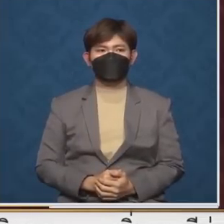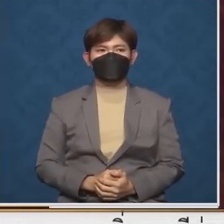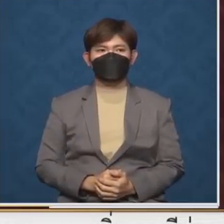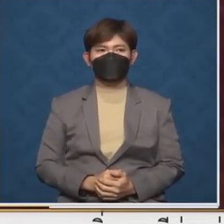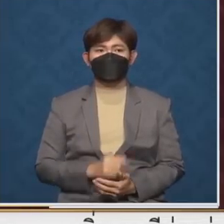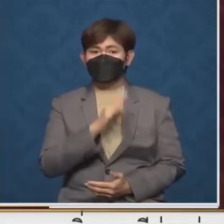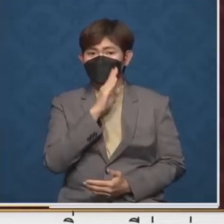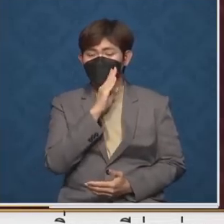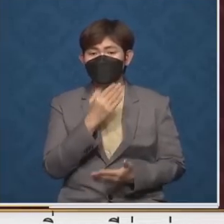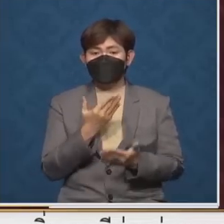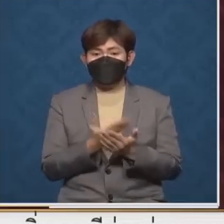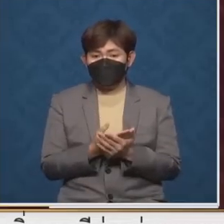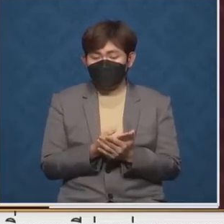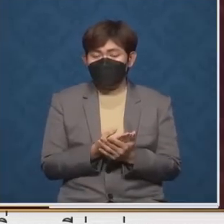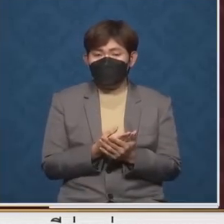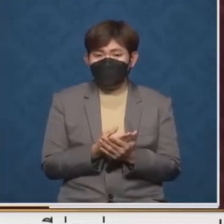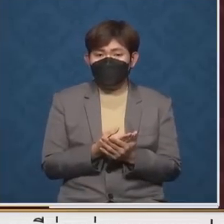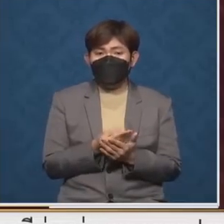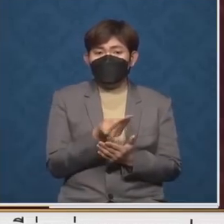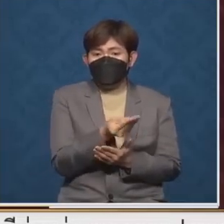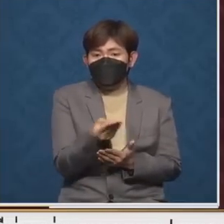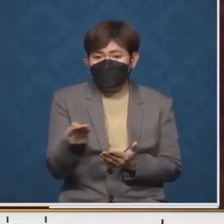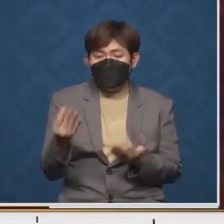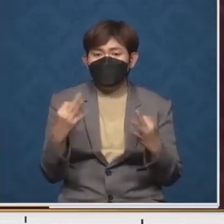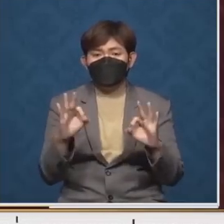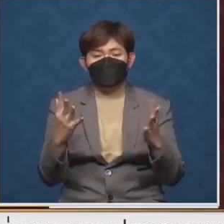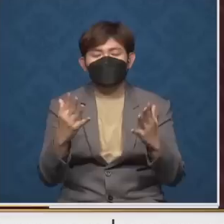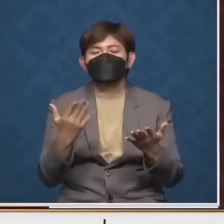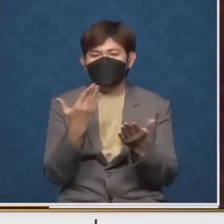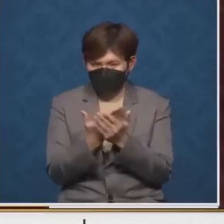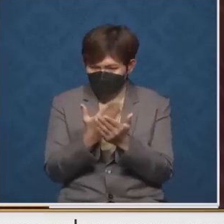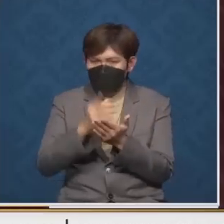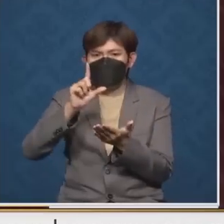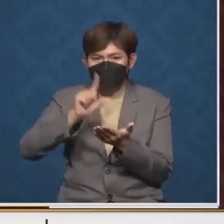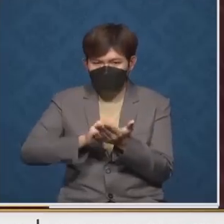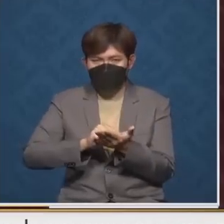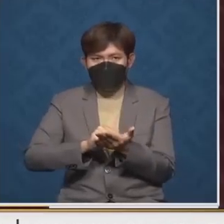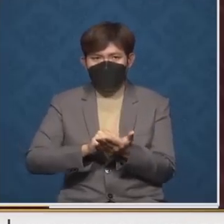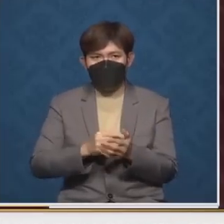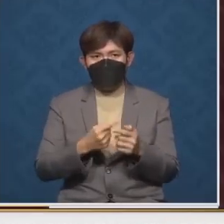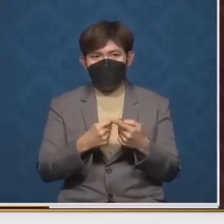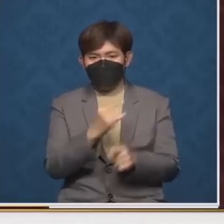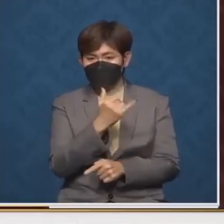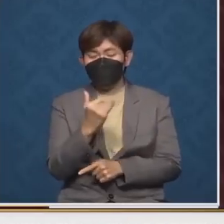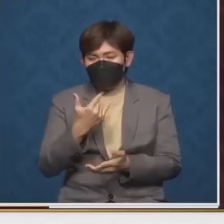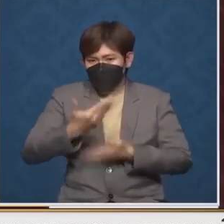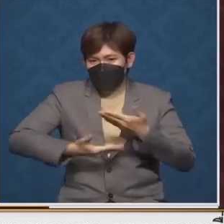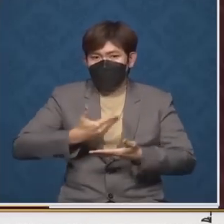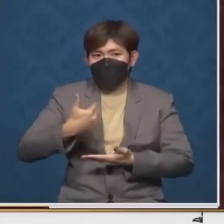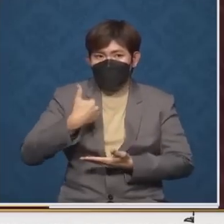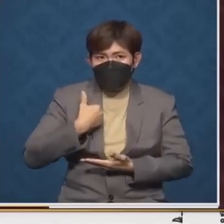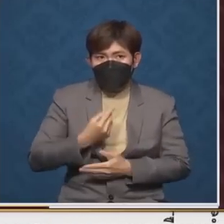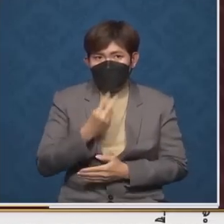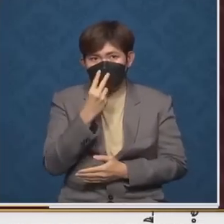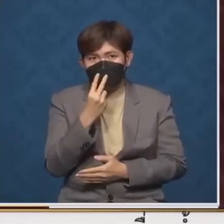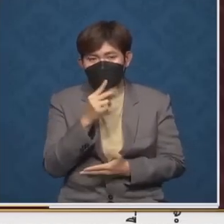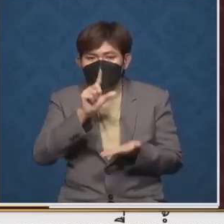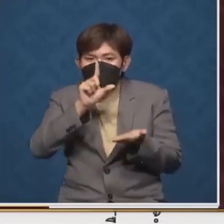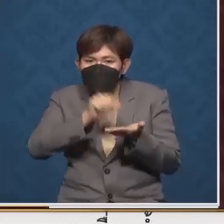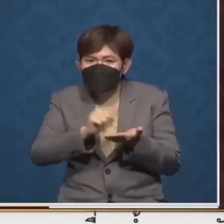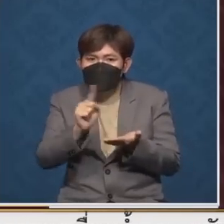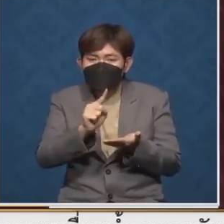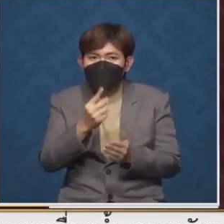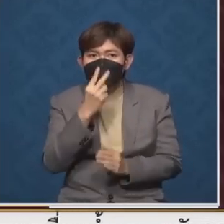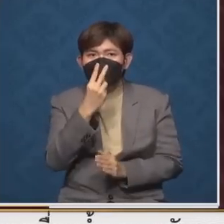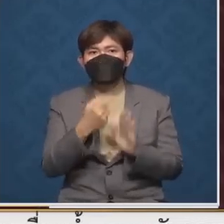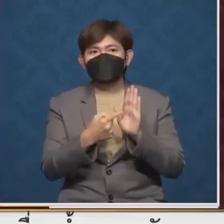ถ้าเขาไม่แจกฟรีก็ต้องราคาถูกบางประเทศบอกวาขายครับเดี๋ยท่านไปดูว่าถูกยังไงนะคร ไปดู